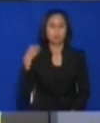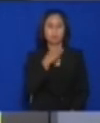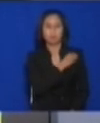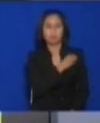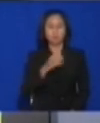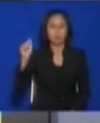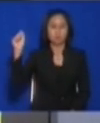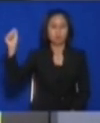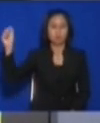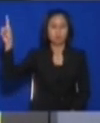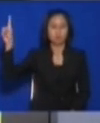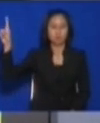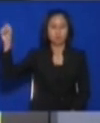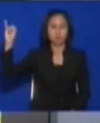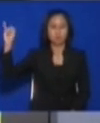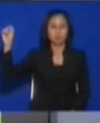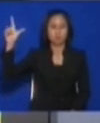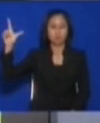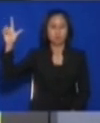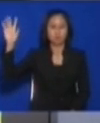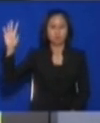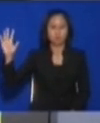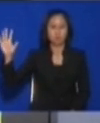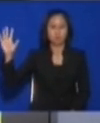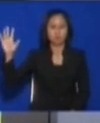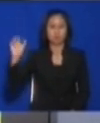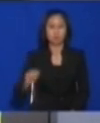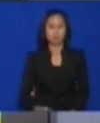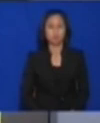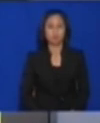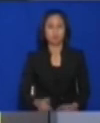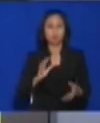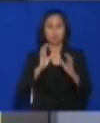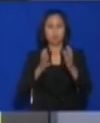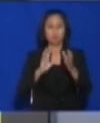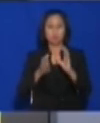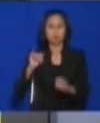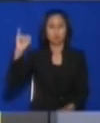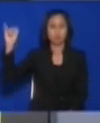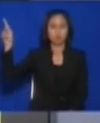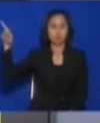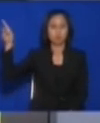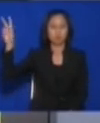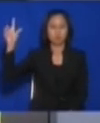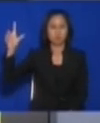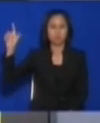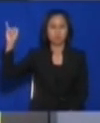yang kelima menciptakan iklim yang kondusif untuk pengembangan ekonomi investasi dan menciptakan lapangan kerja